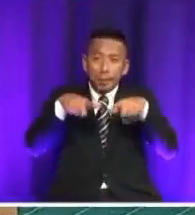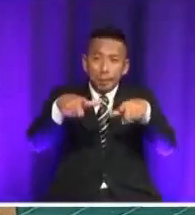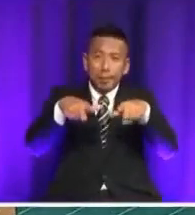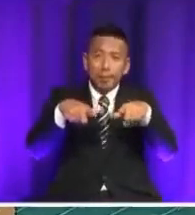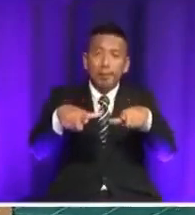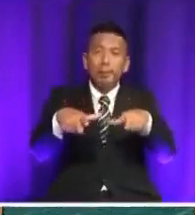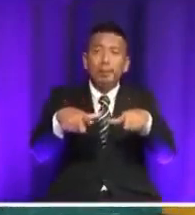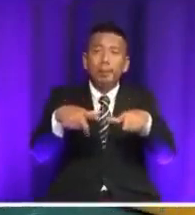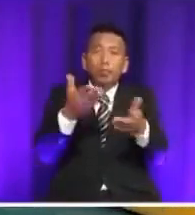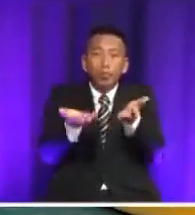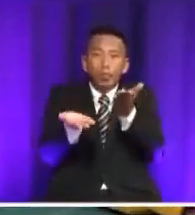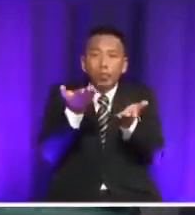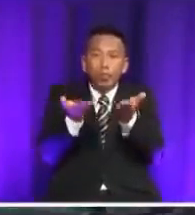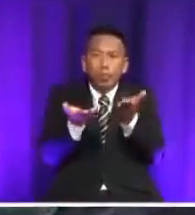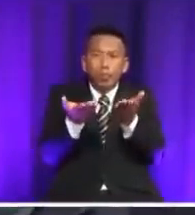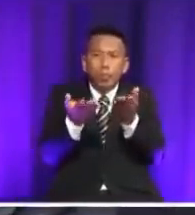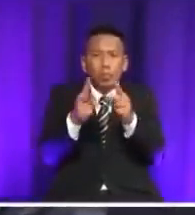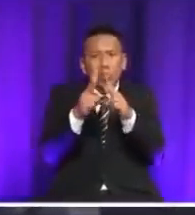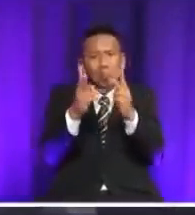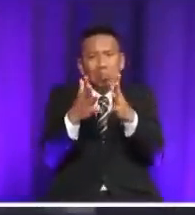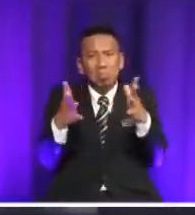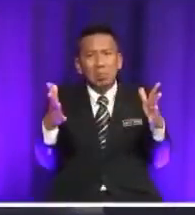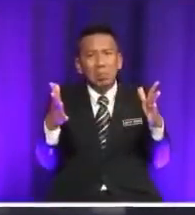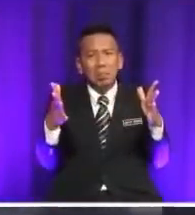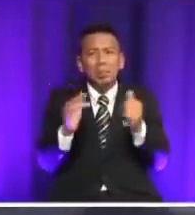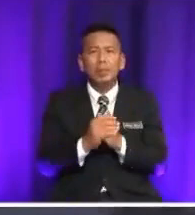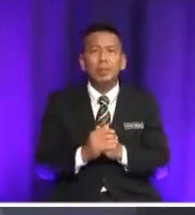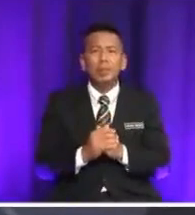Dia mungkin terlampau besar